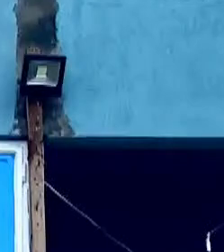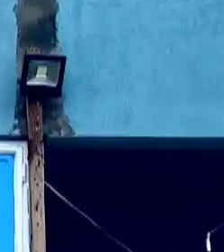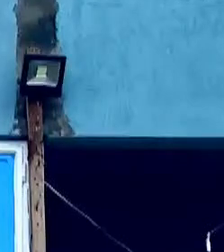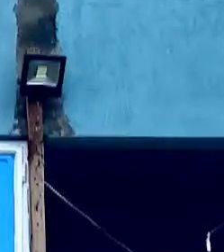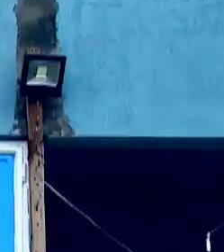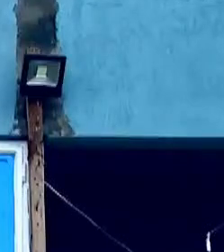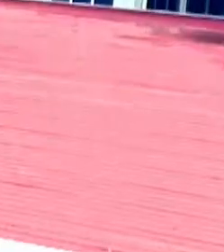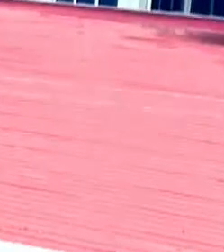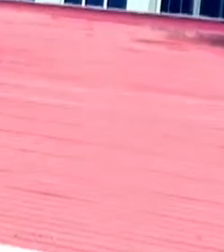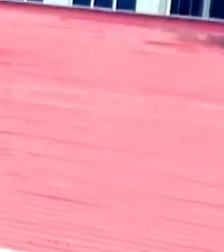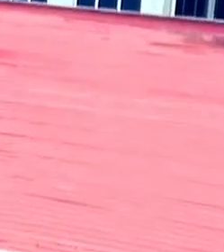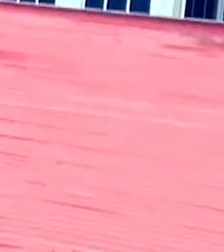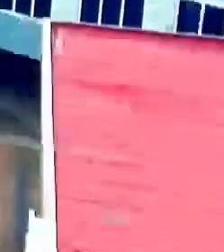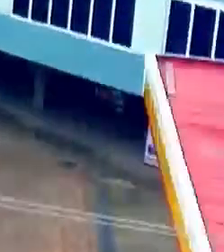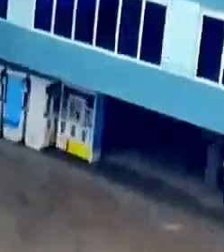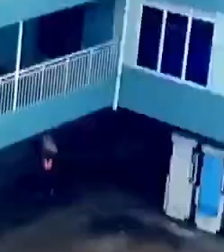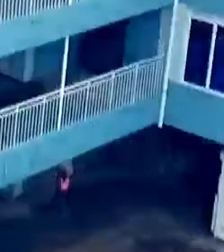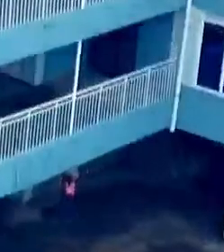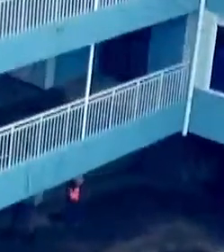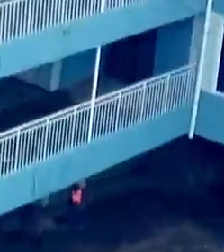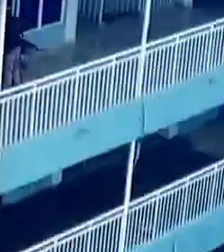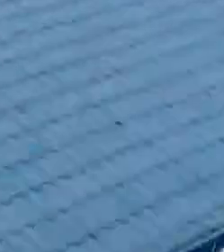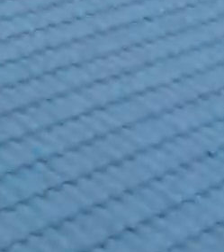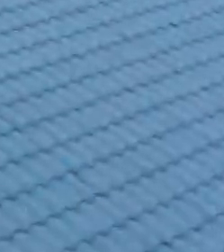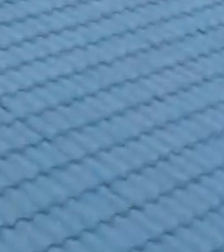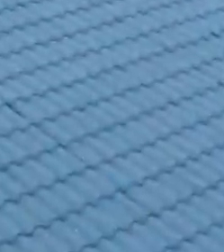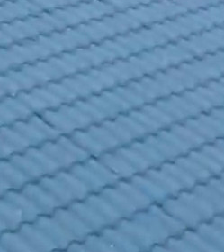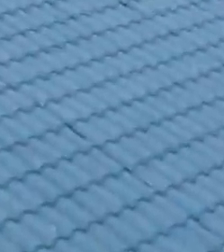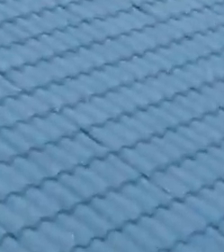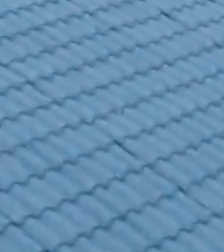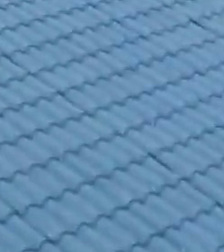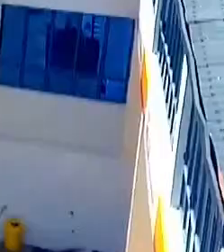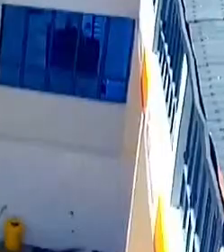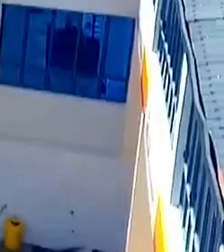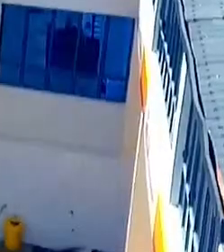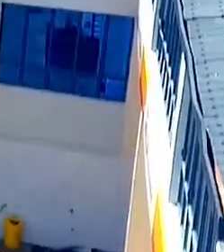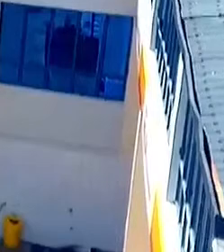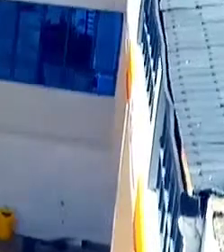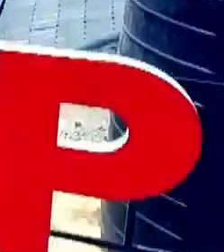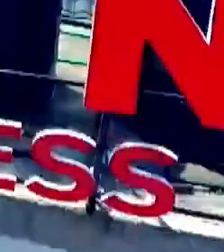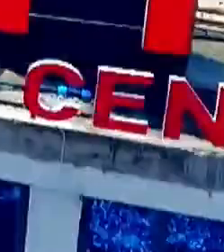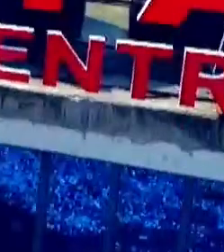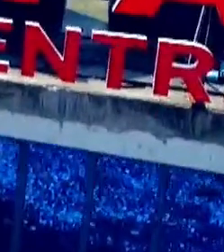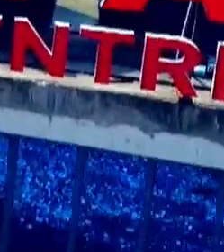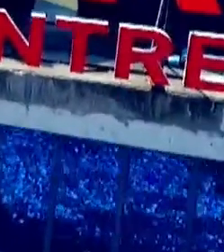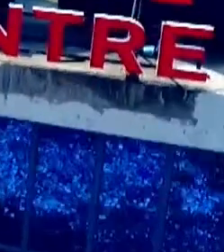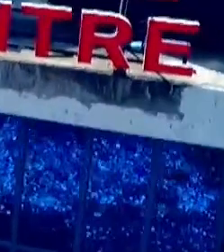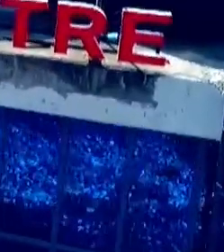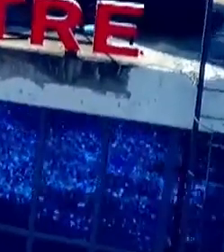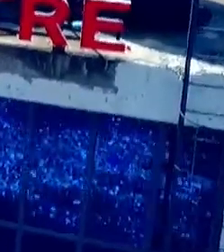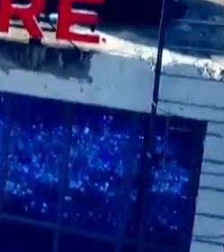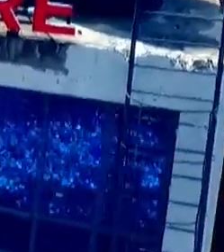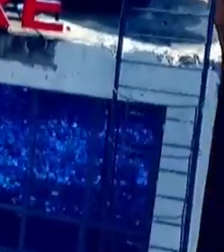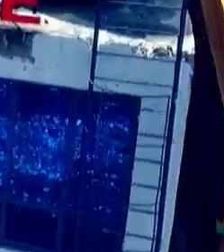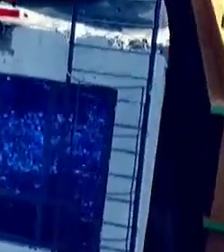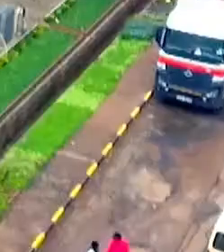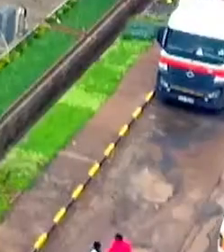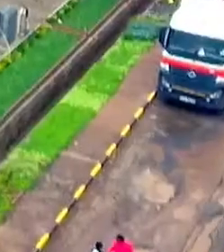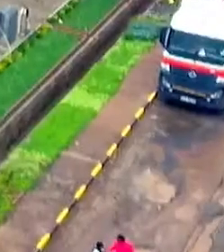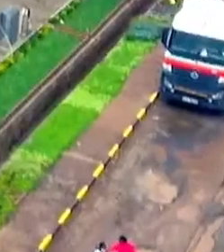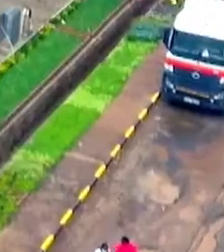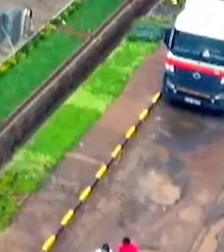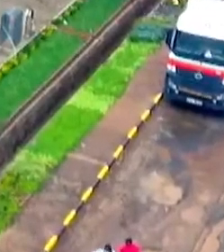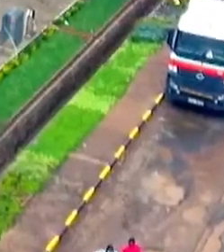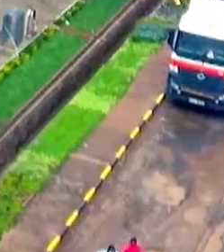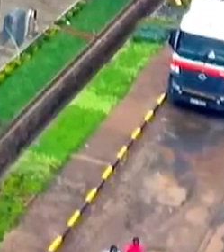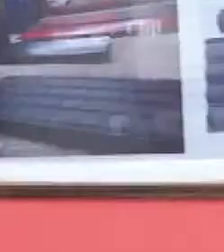Penta Mabati athondeki na endia a mabati ma kĩrĩu. Rĩu twĩna wabici njerũ haha Penta Business Center Ruiru,